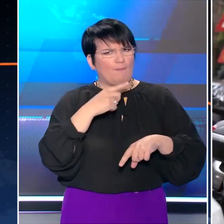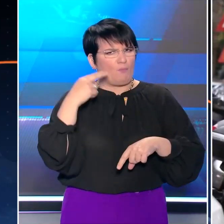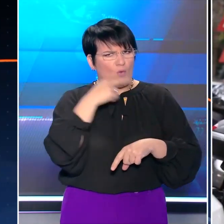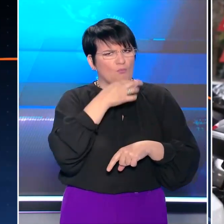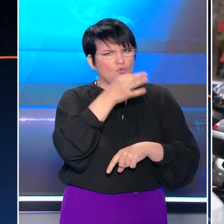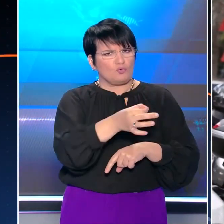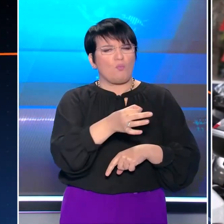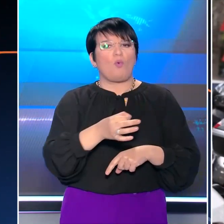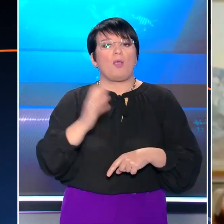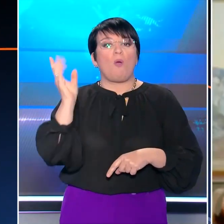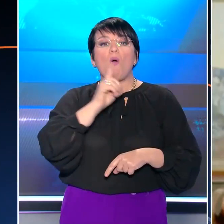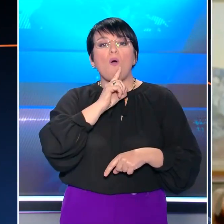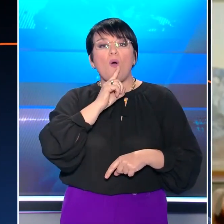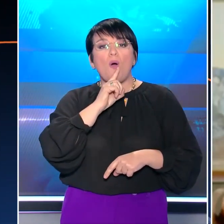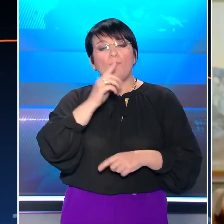Υπότιτλοι AUTHORWAVE